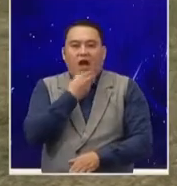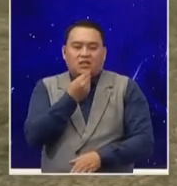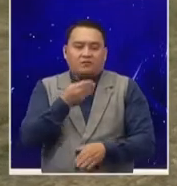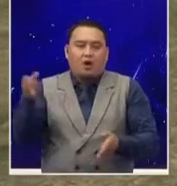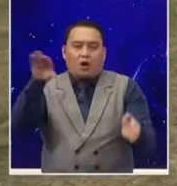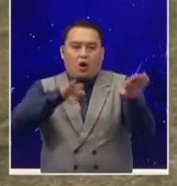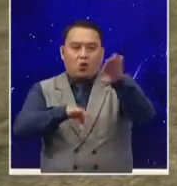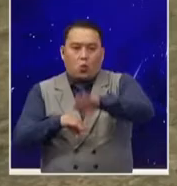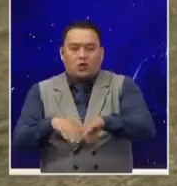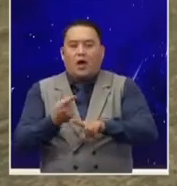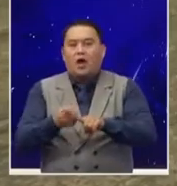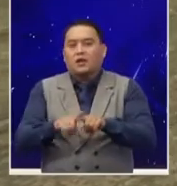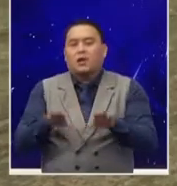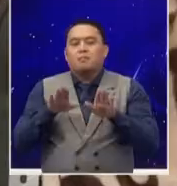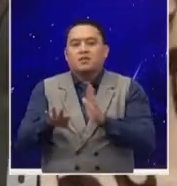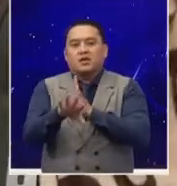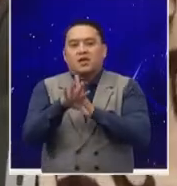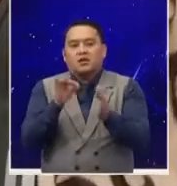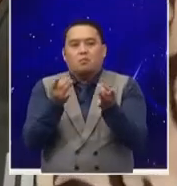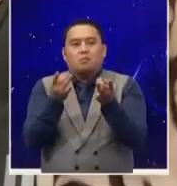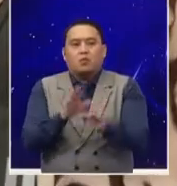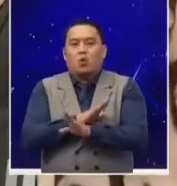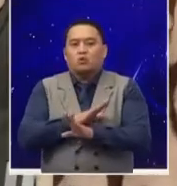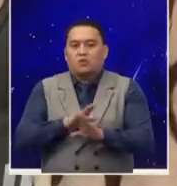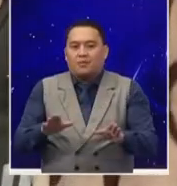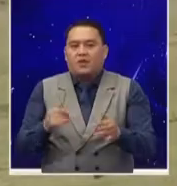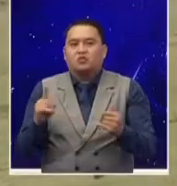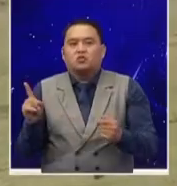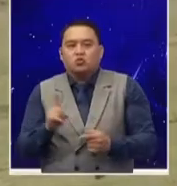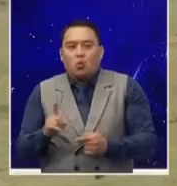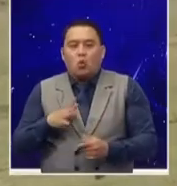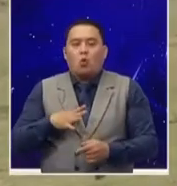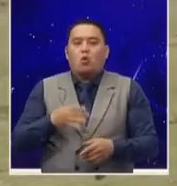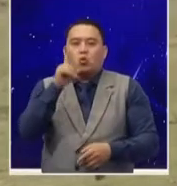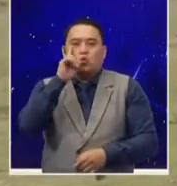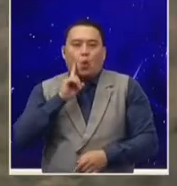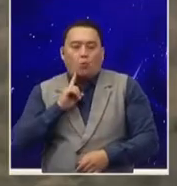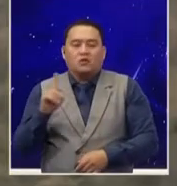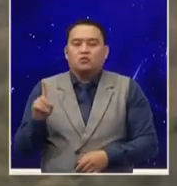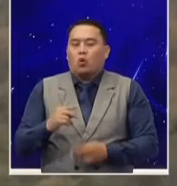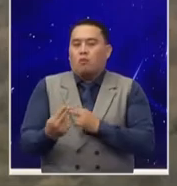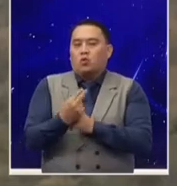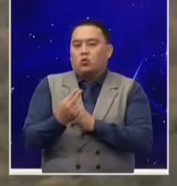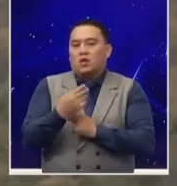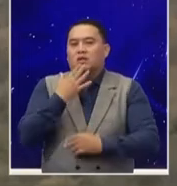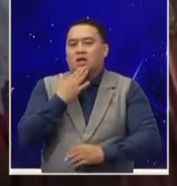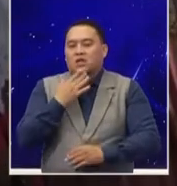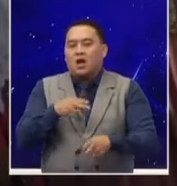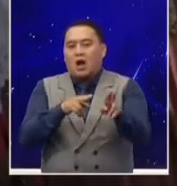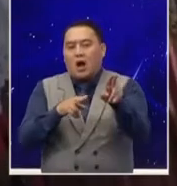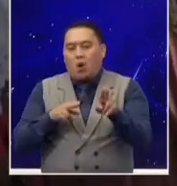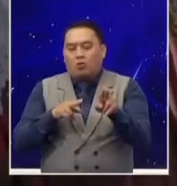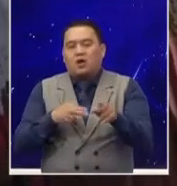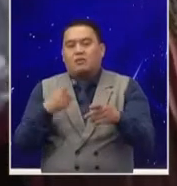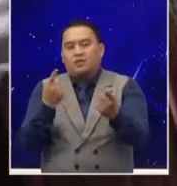предгорьях Алатау. Данная локация выбрана неспроста, говорят специалисты. Место очень удобно не только для обучения национальной охоте, но